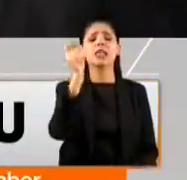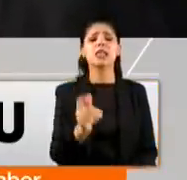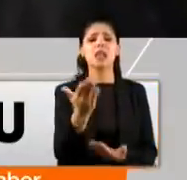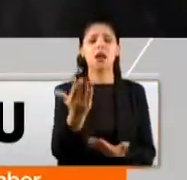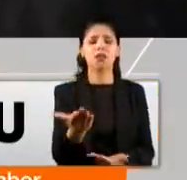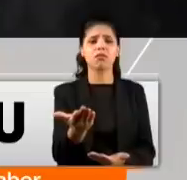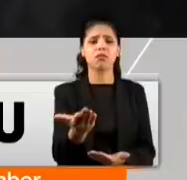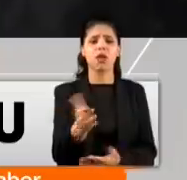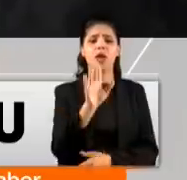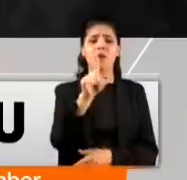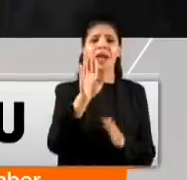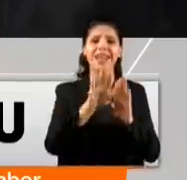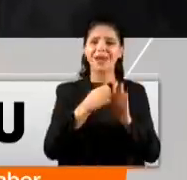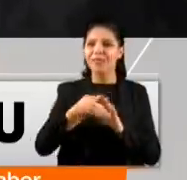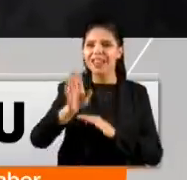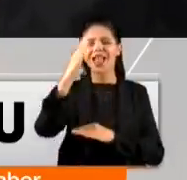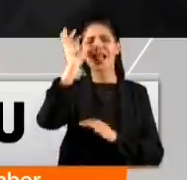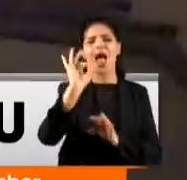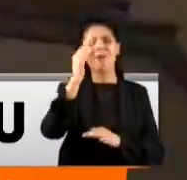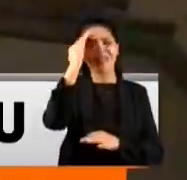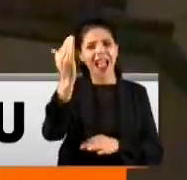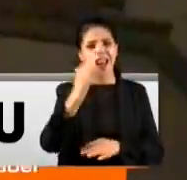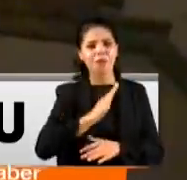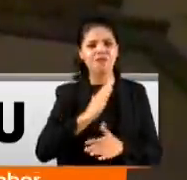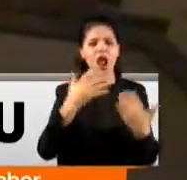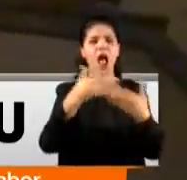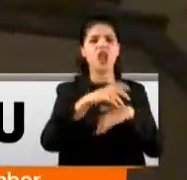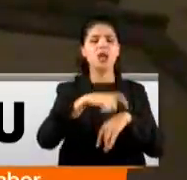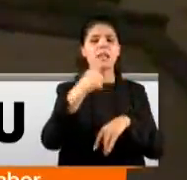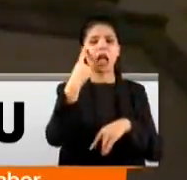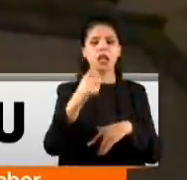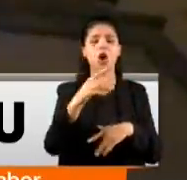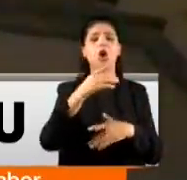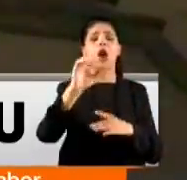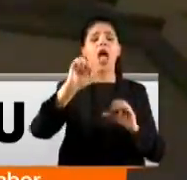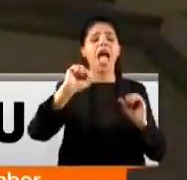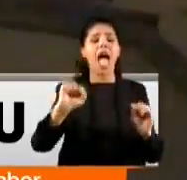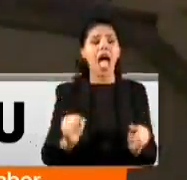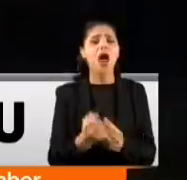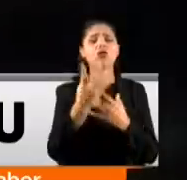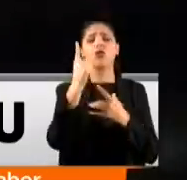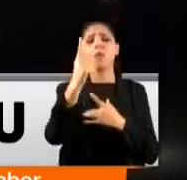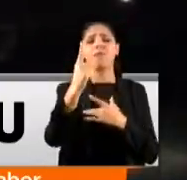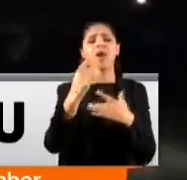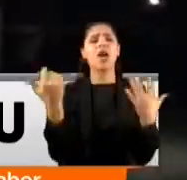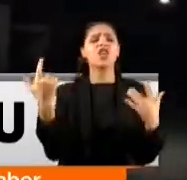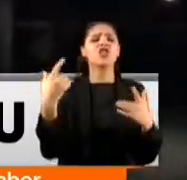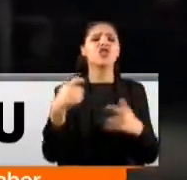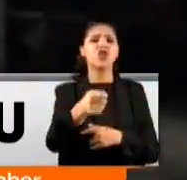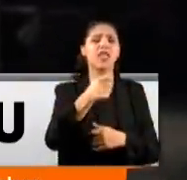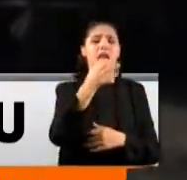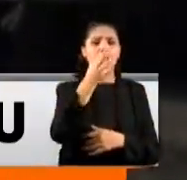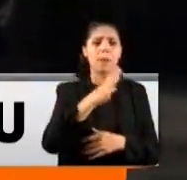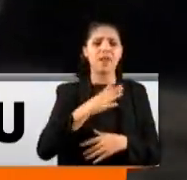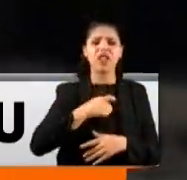Her kapıda çıktığımızda bizi selamla karşılar. Akşam saatleriydi. Erzurum korkunç bir cinayetle sarsıldı.